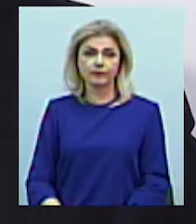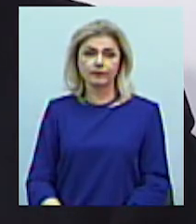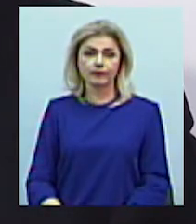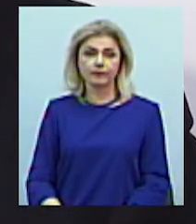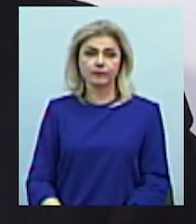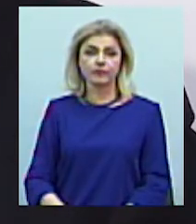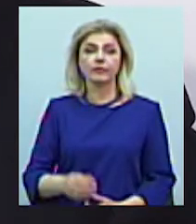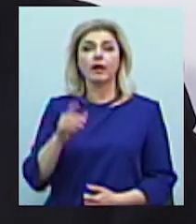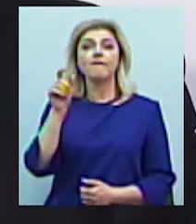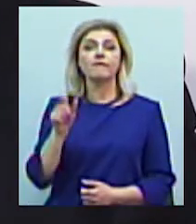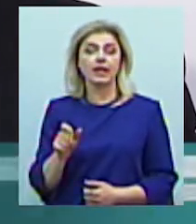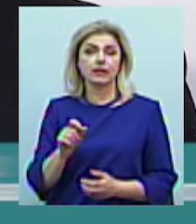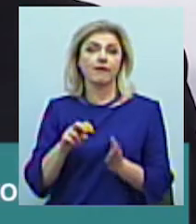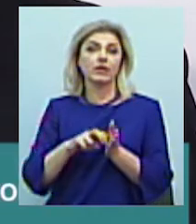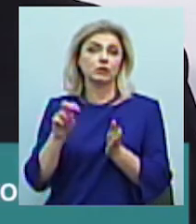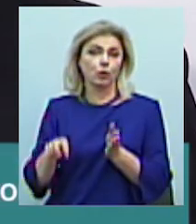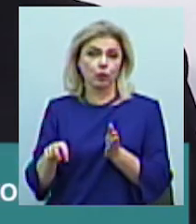Він відсторонений з